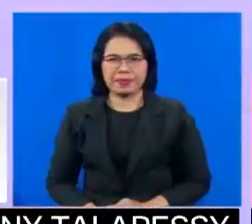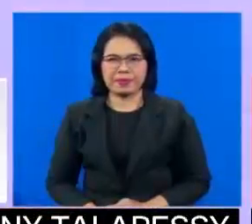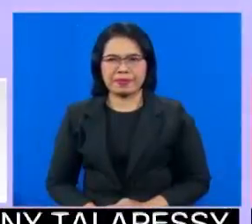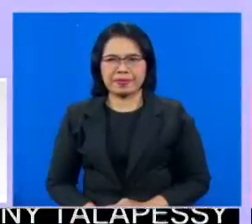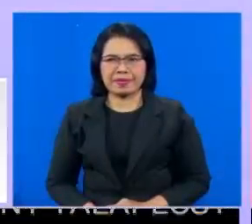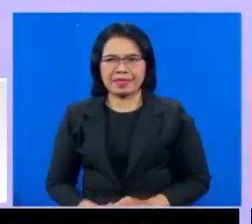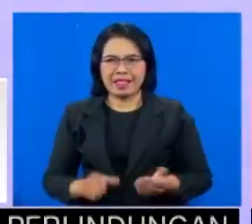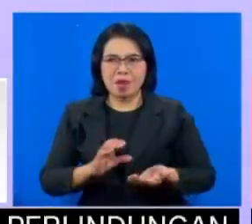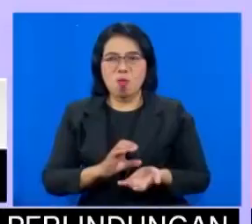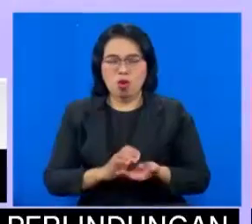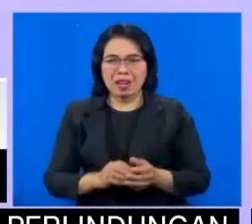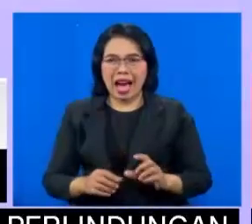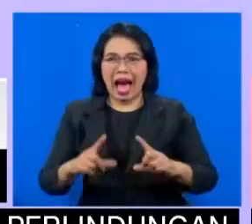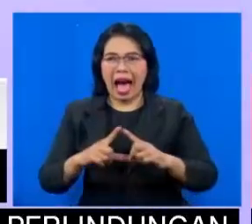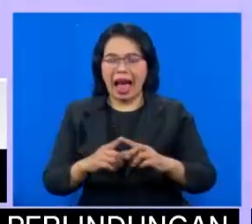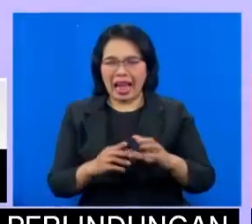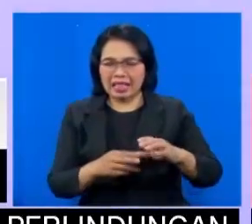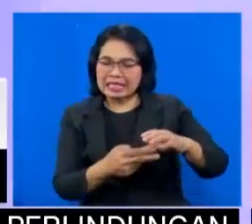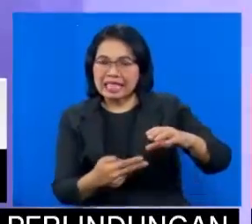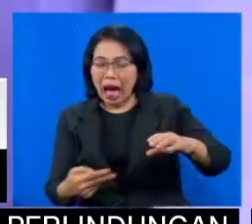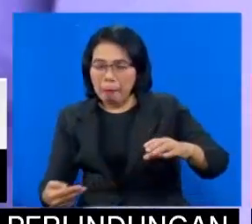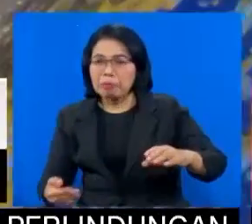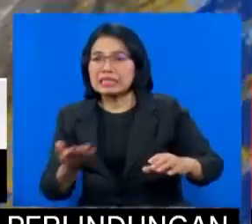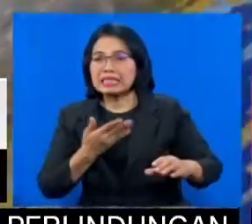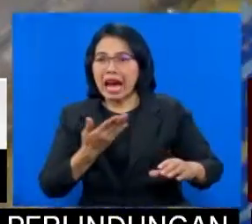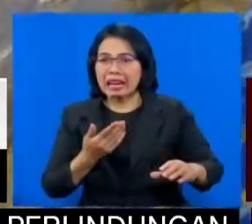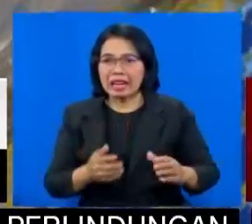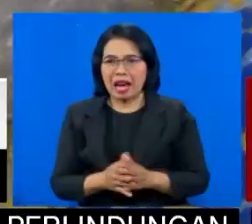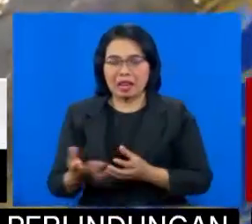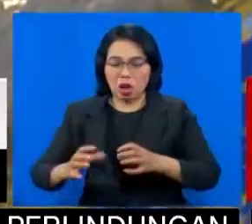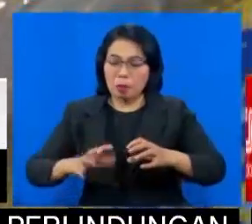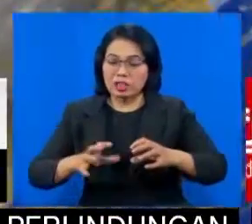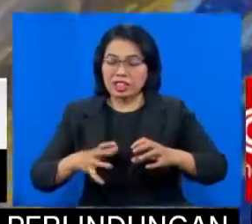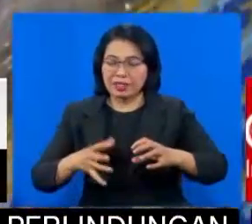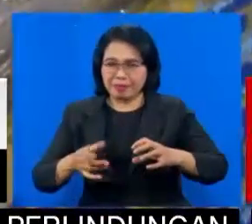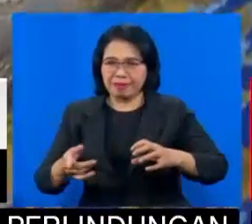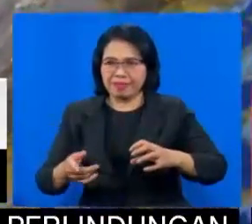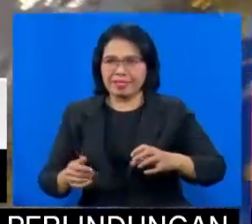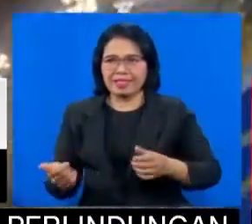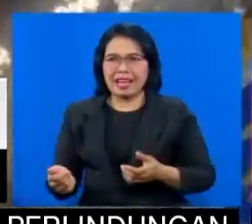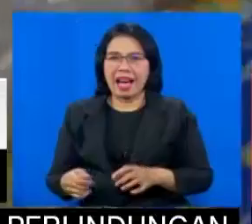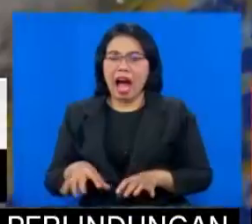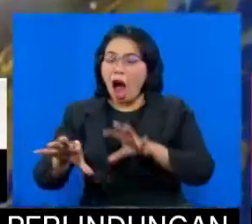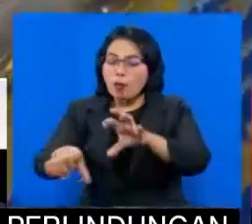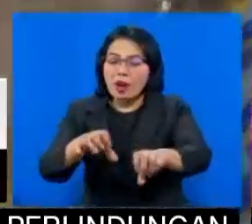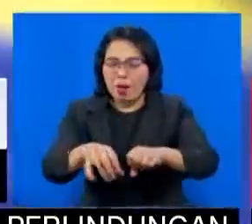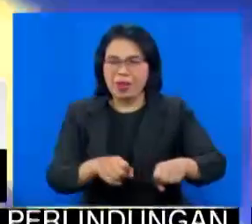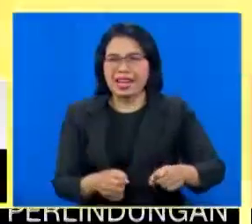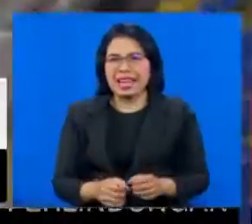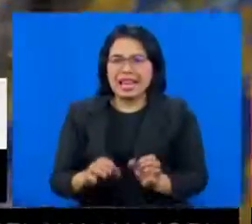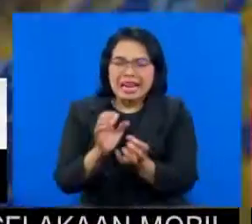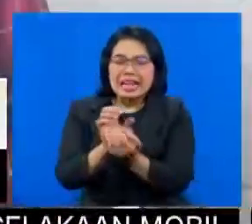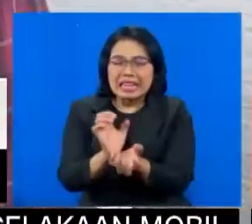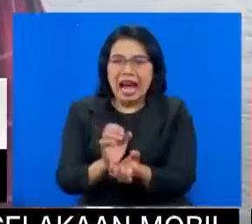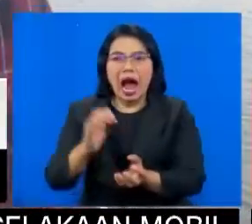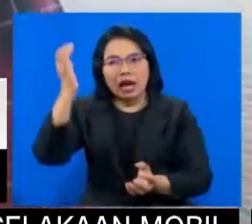Bermodalkan alat selam sederhana, seperti masker oksigen dan mesin kompresor, Murni memanen kerang hijau sendirian hampir setiap